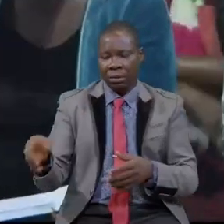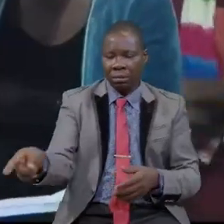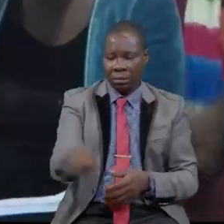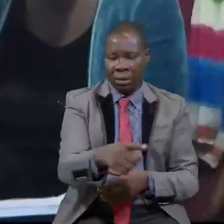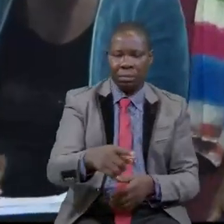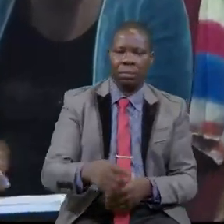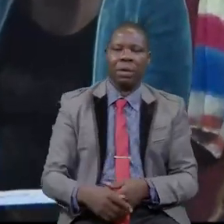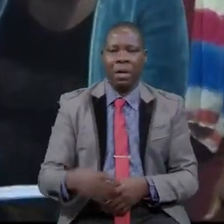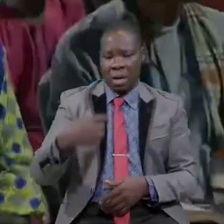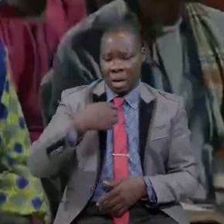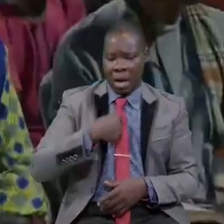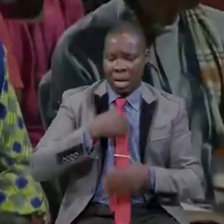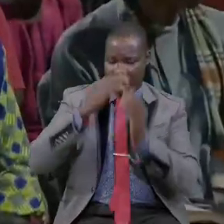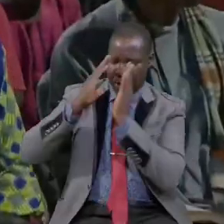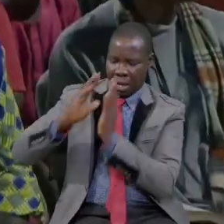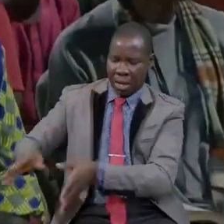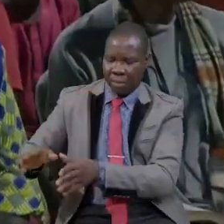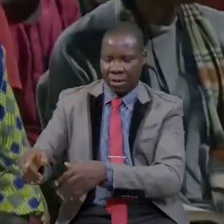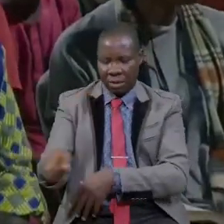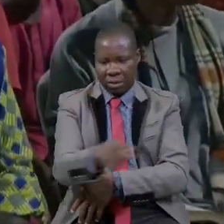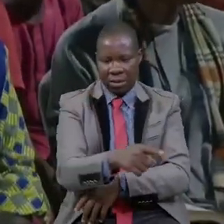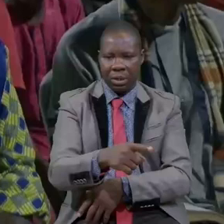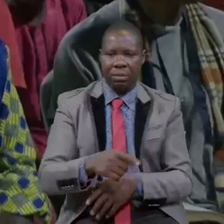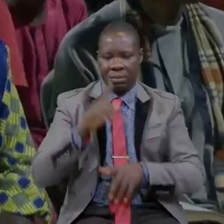Moi, je l'abandonne.